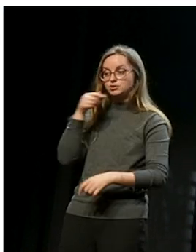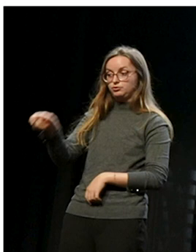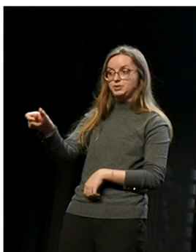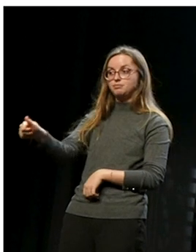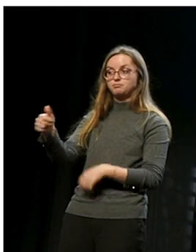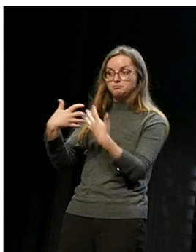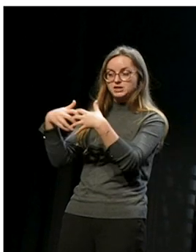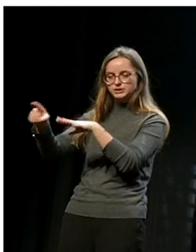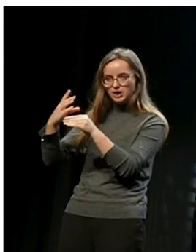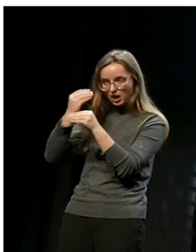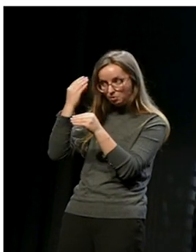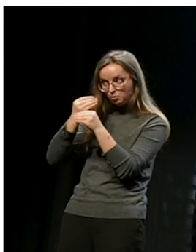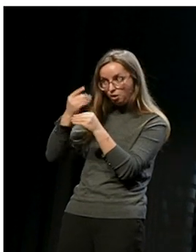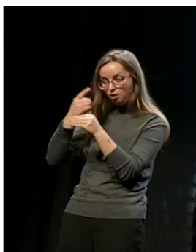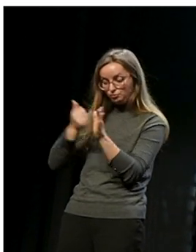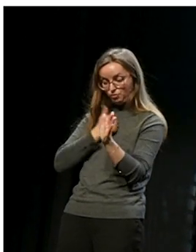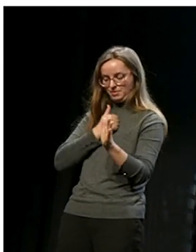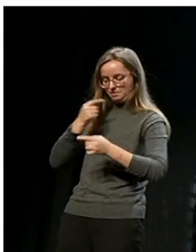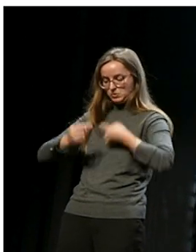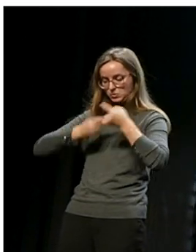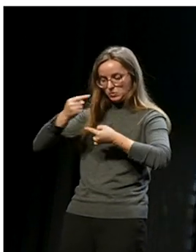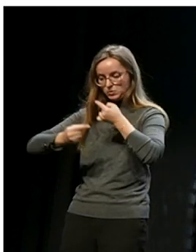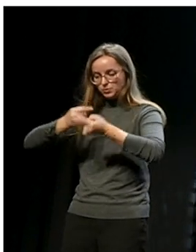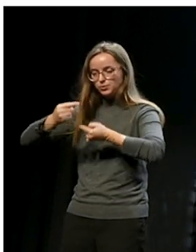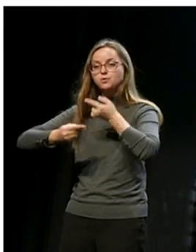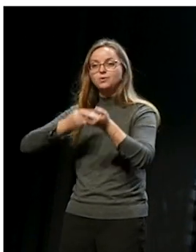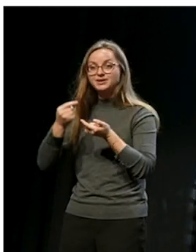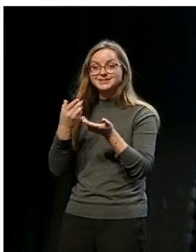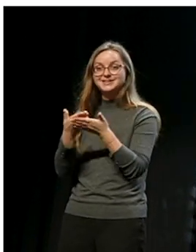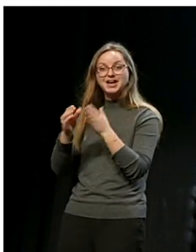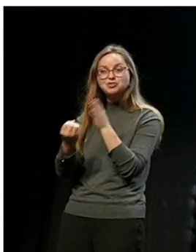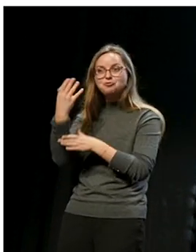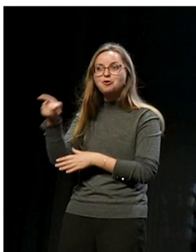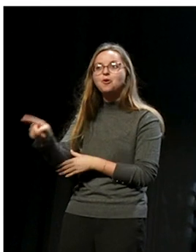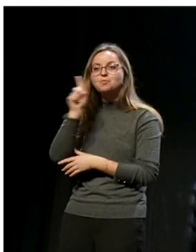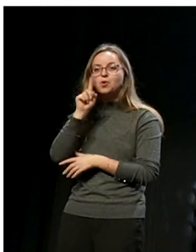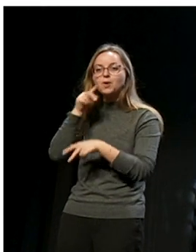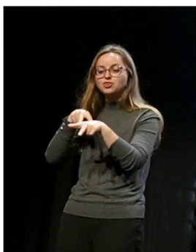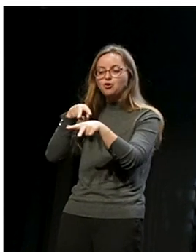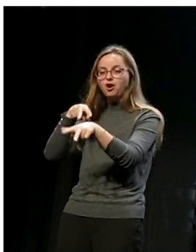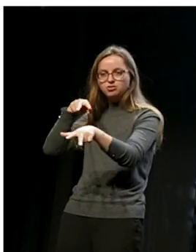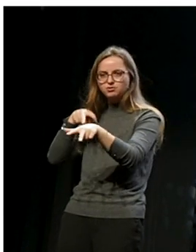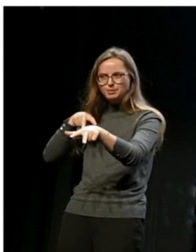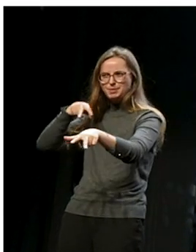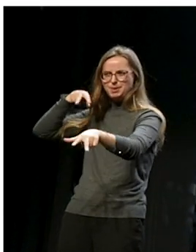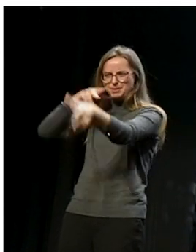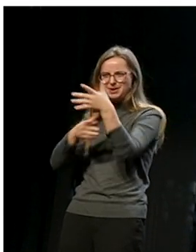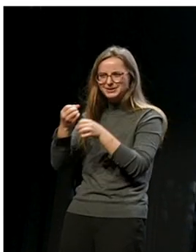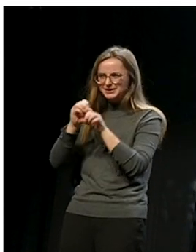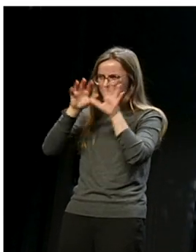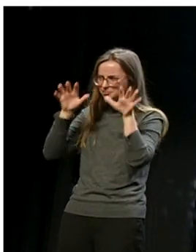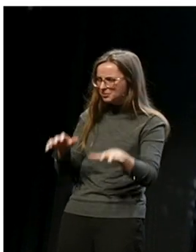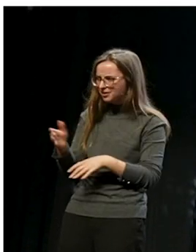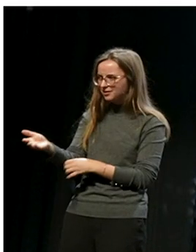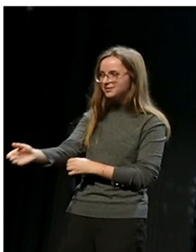lui-même et surtout va se reconfigurer non-stop. C'est ça qui est vraiment nouveau dans le machine learning. C'est-à-dire que le réseau de neurones s'affine et se reconfigure sans cesse. Tu peux passer